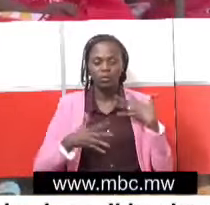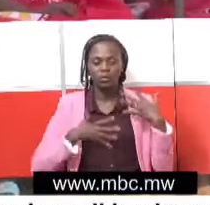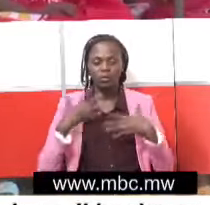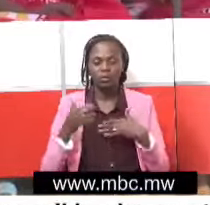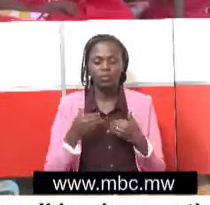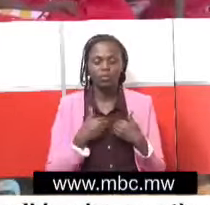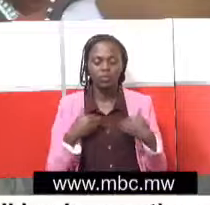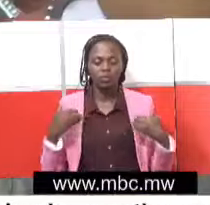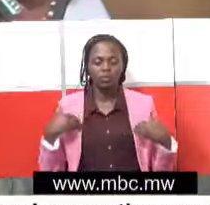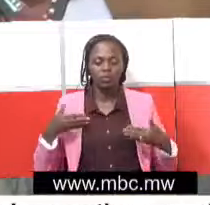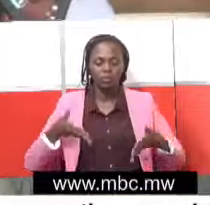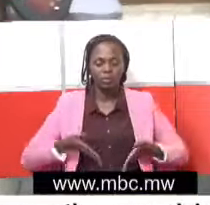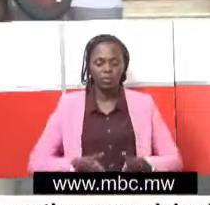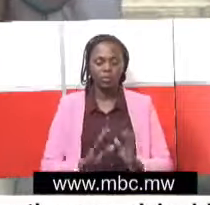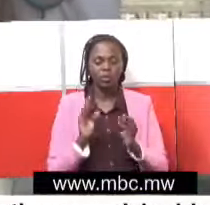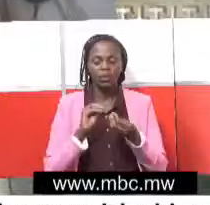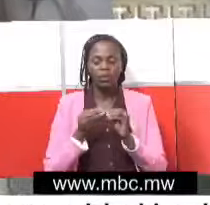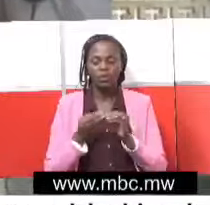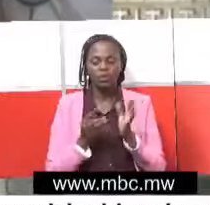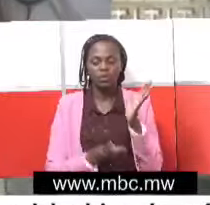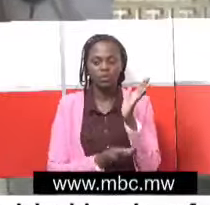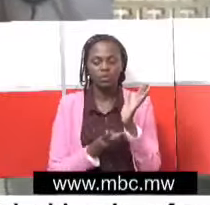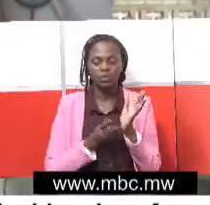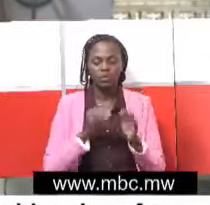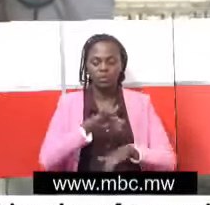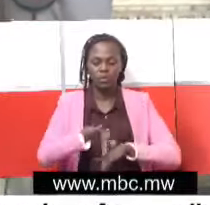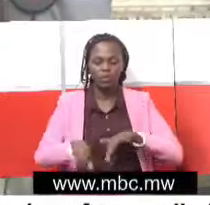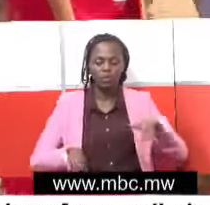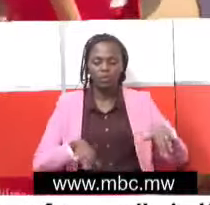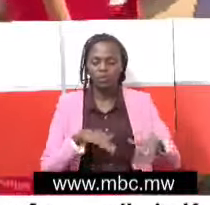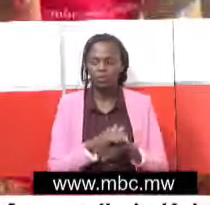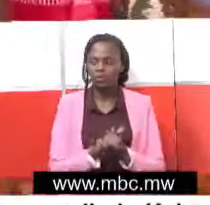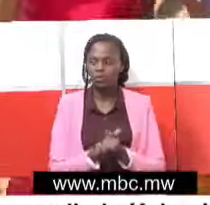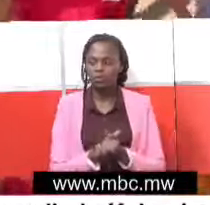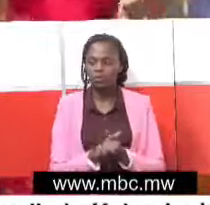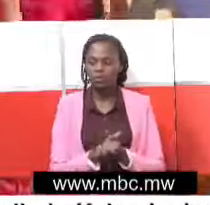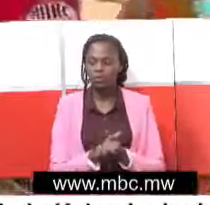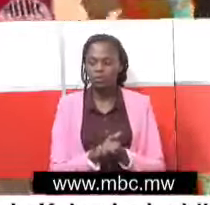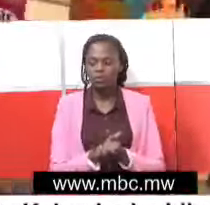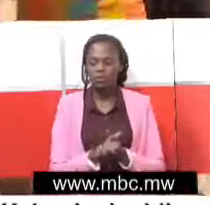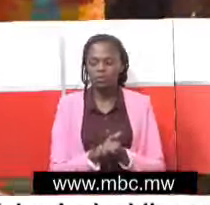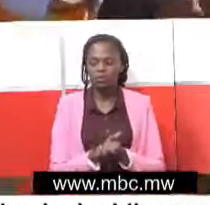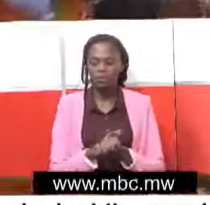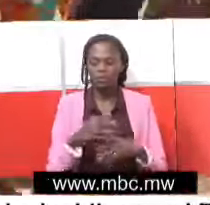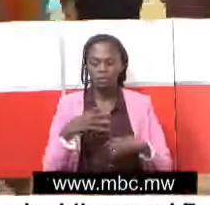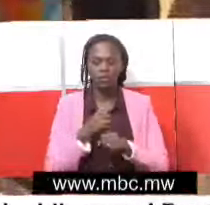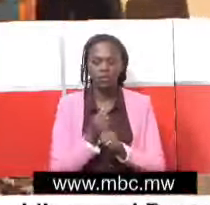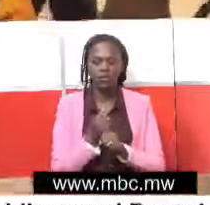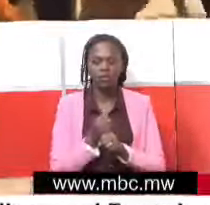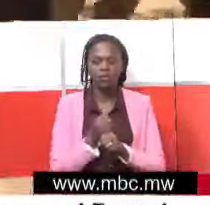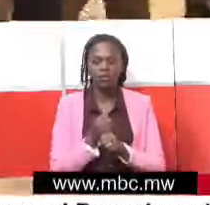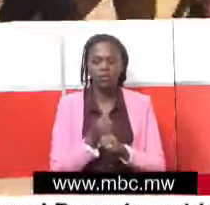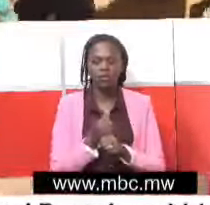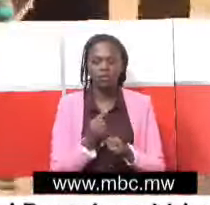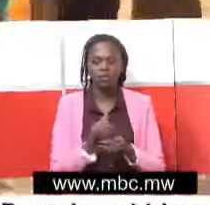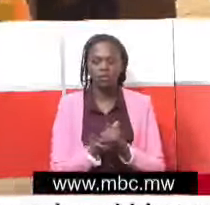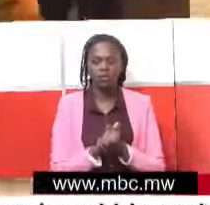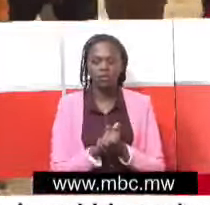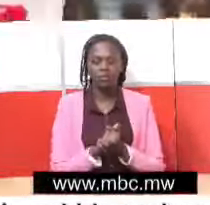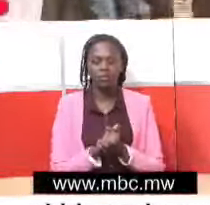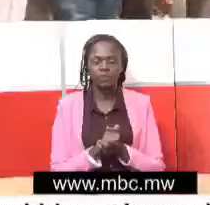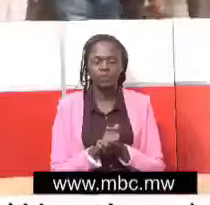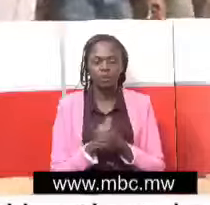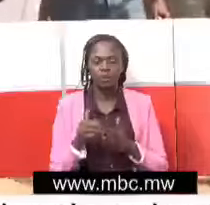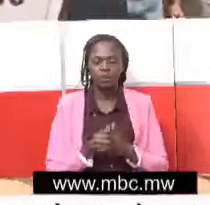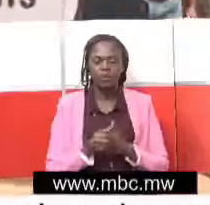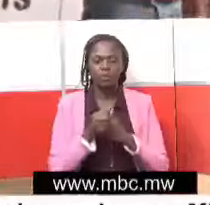chibadwidwe omwe wachitikira mboma la Mangochi unasonkhanitsa atsogoleri amabungwe aona za ufulu wa anthu, mafumu komanso